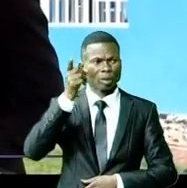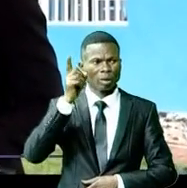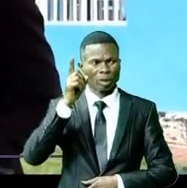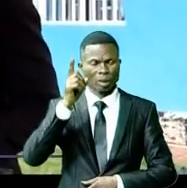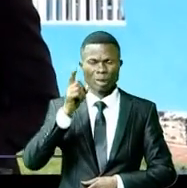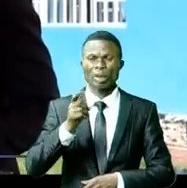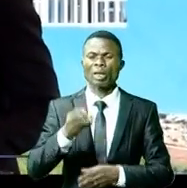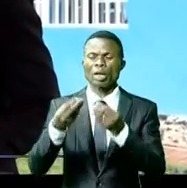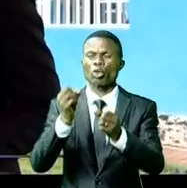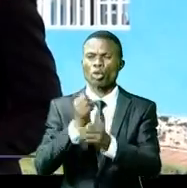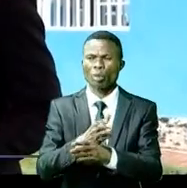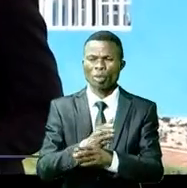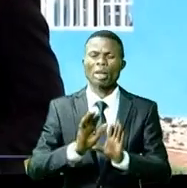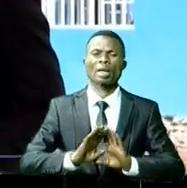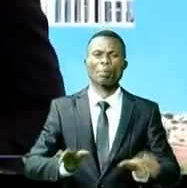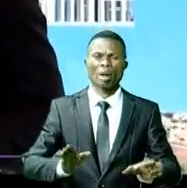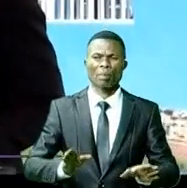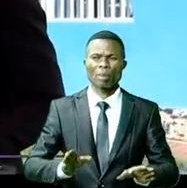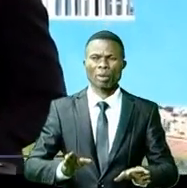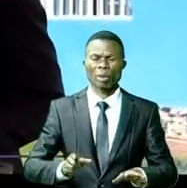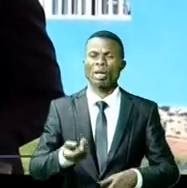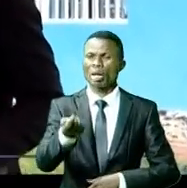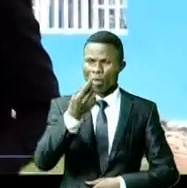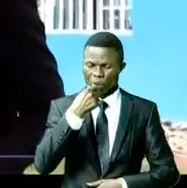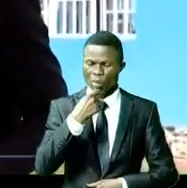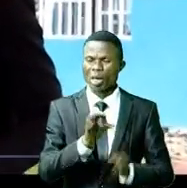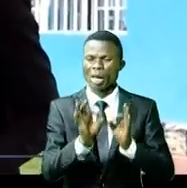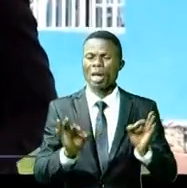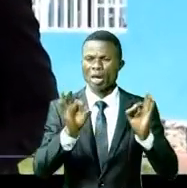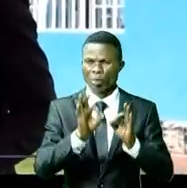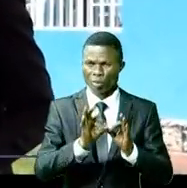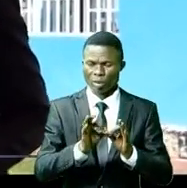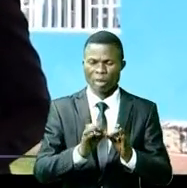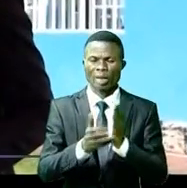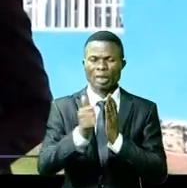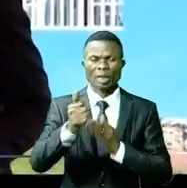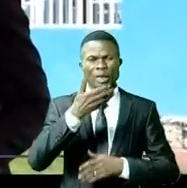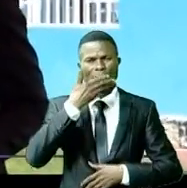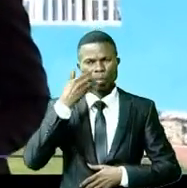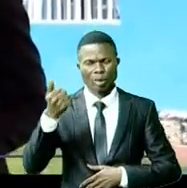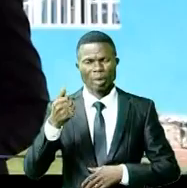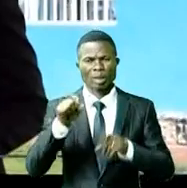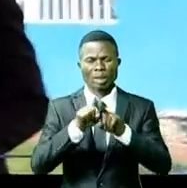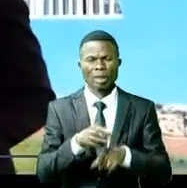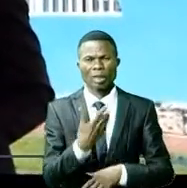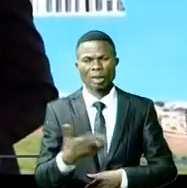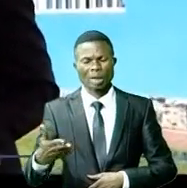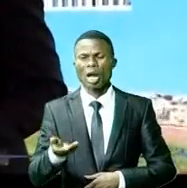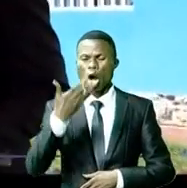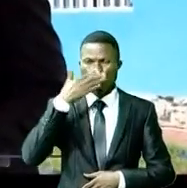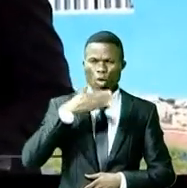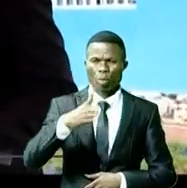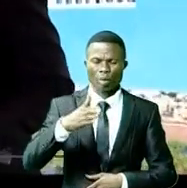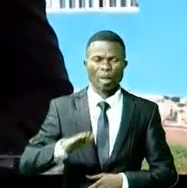rendre disponibles et accessibles les médicaments essentiels génériques de bonne qualité, ainsi que les matériaux médicaux sur